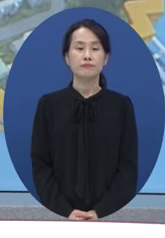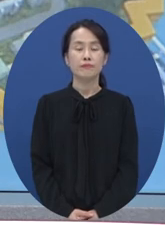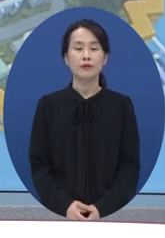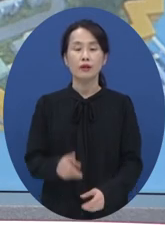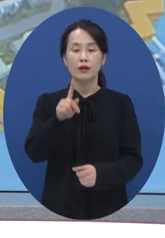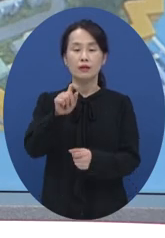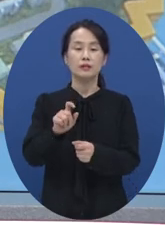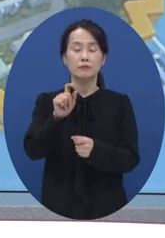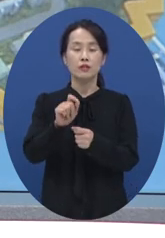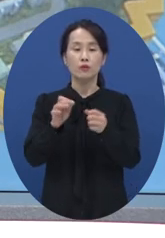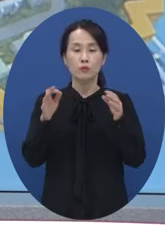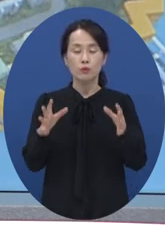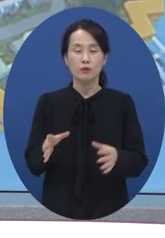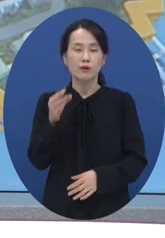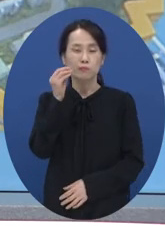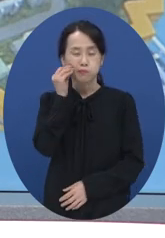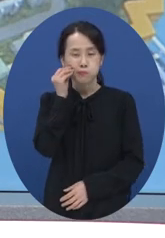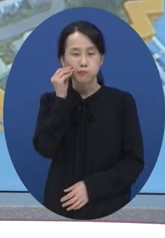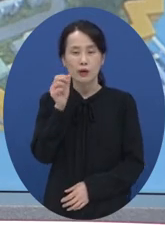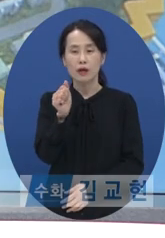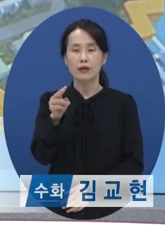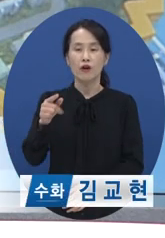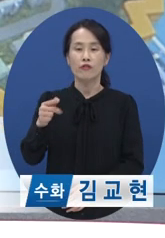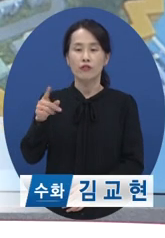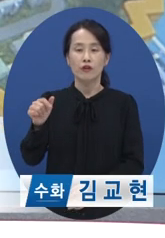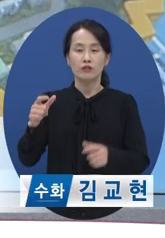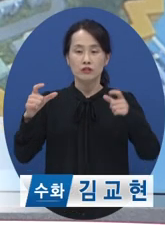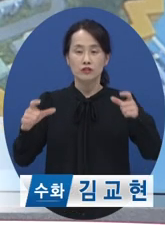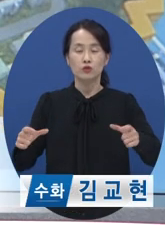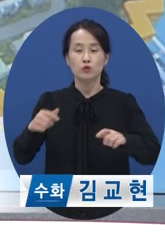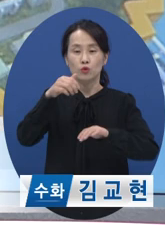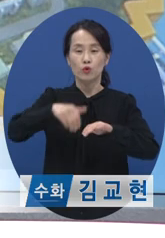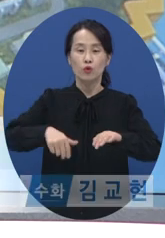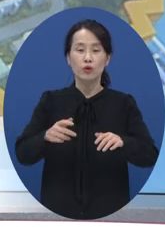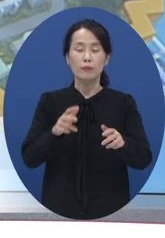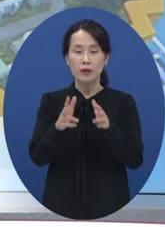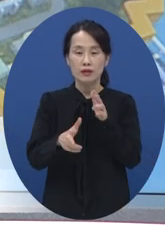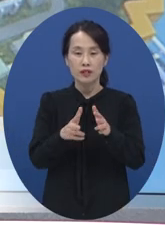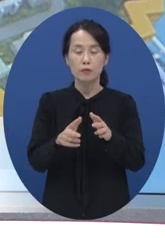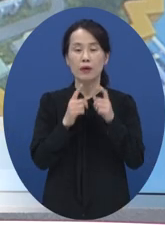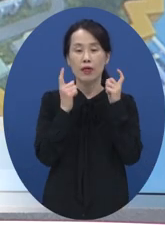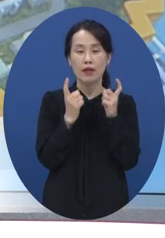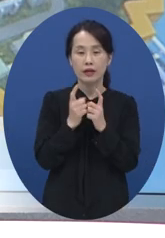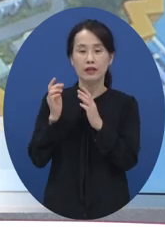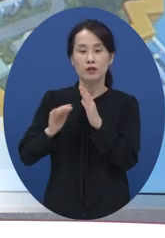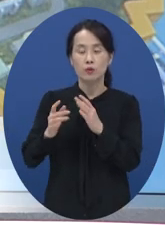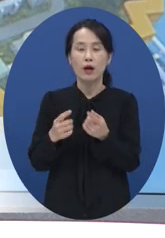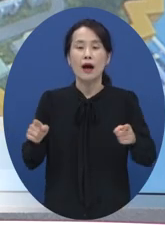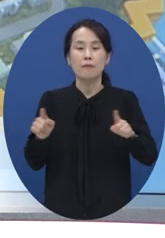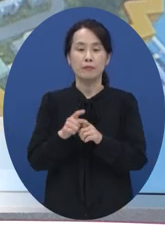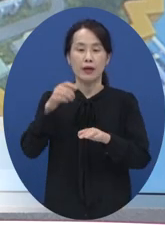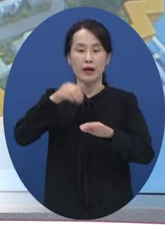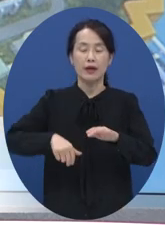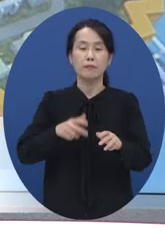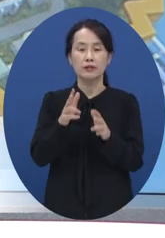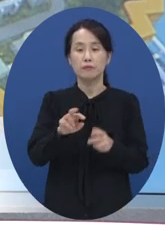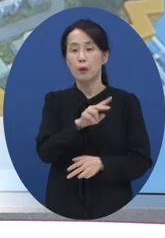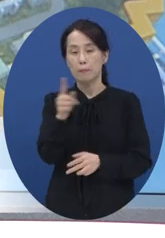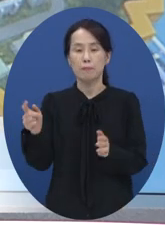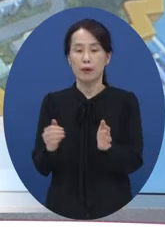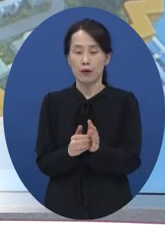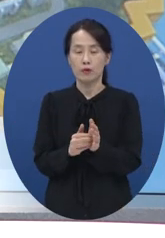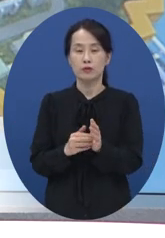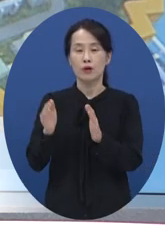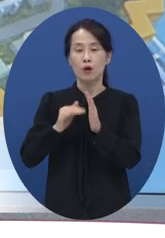습 1년간 진척이 없던 평택 현덕 지구 개발 사업이 민 건 공동 개발 방식으로 추진됩니다 002 사업의 잘